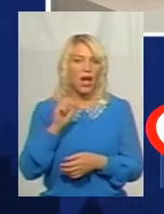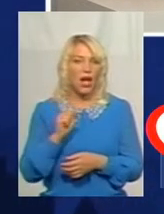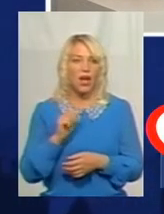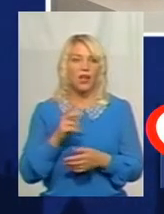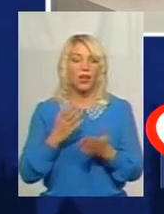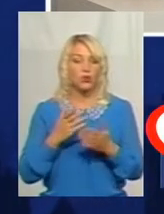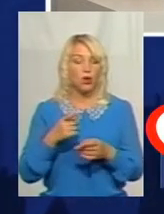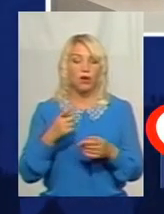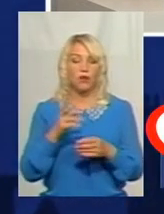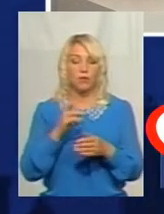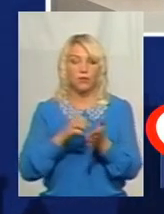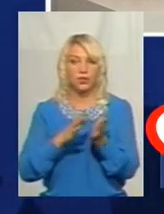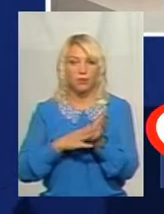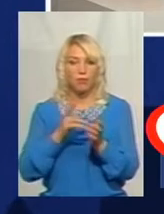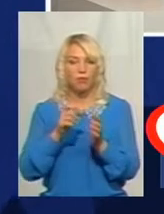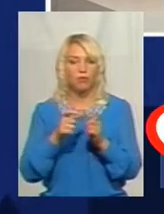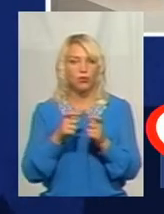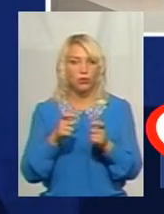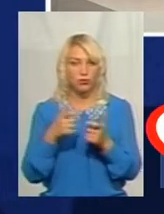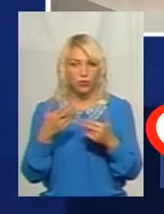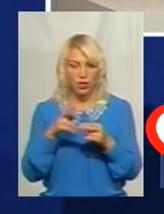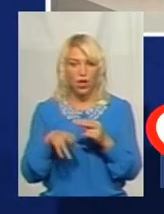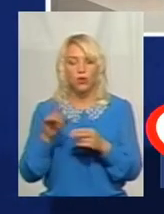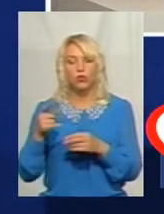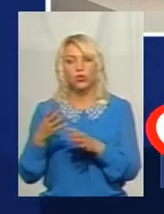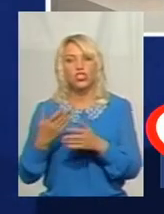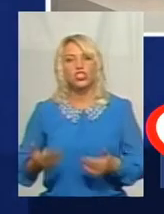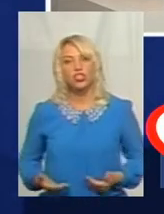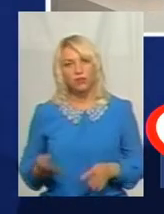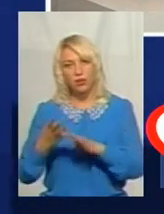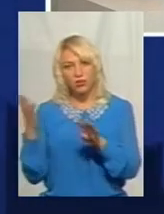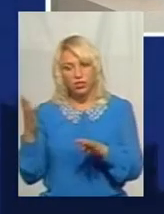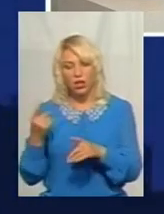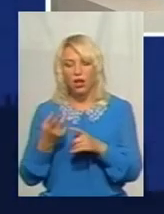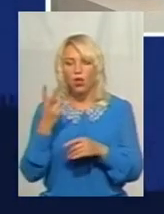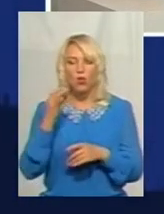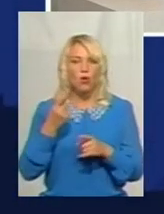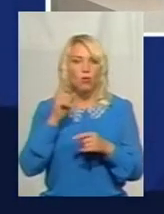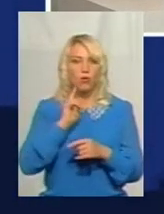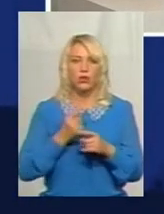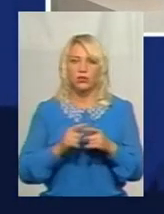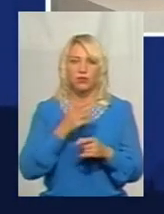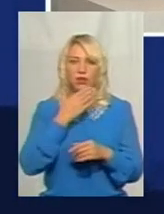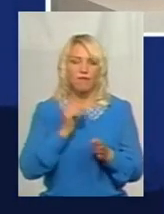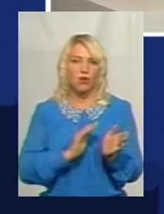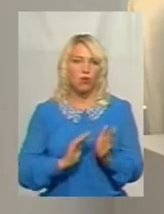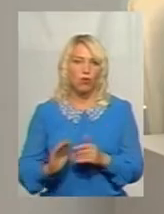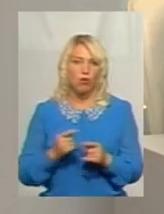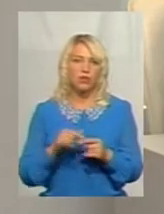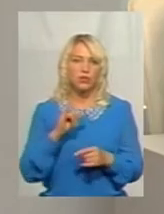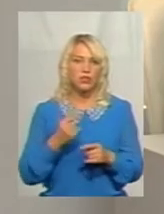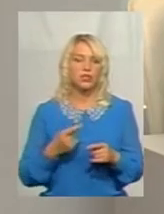немає, то тоді можна приймати живу чергу. Ну, але поки що це не врегульовано, я думаю, що ну, з часом ця свідомість